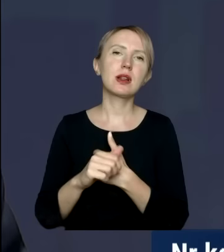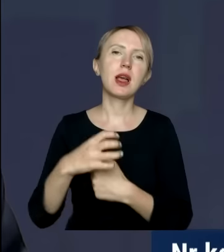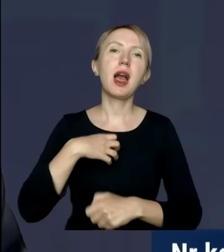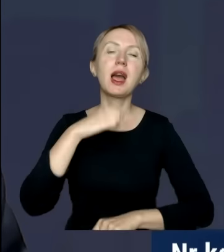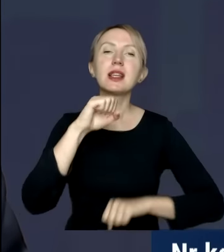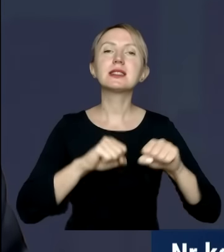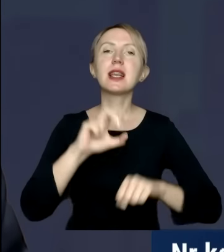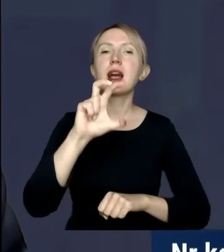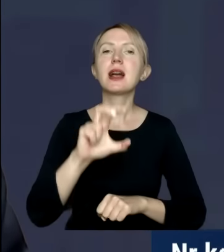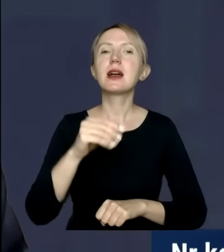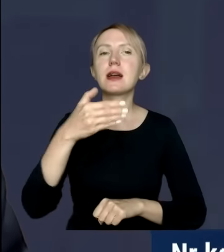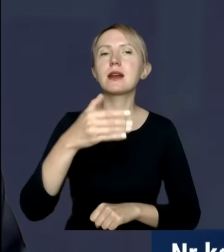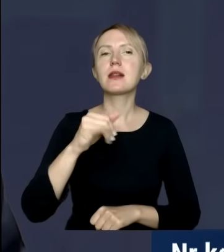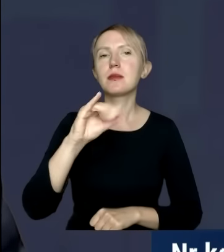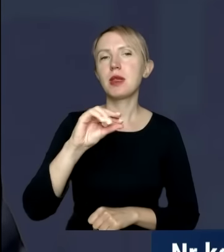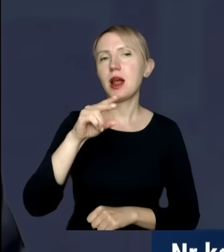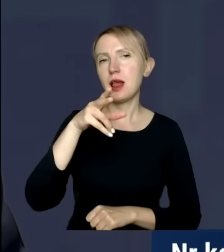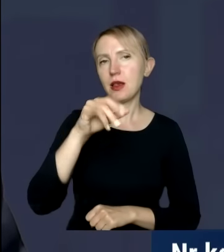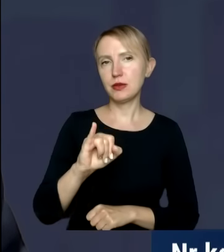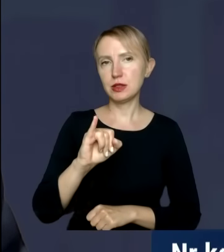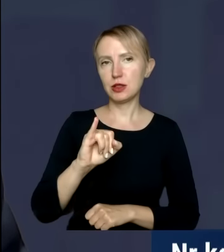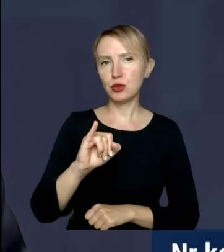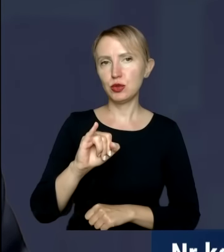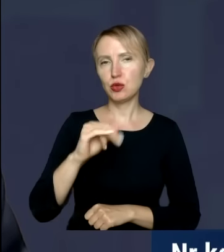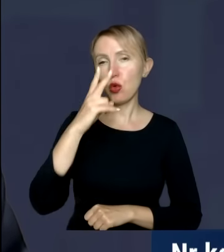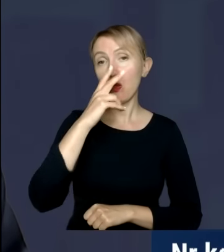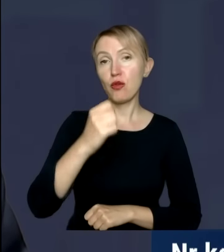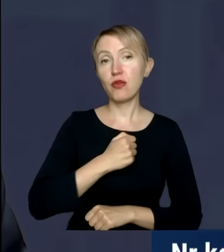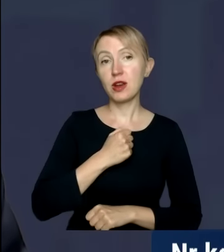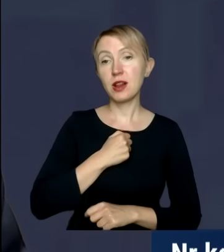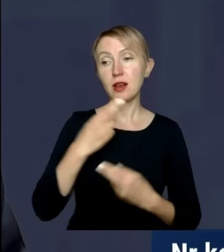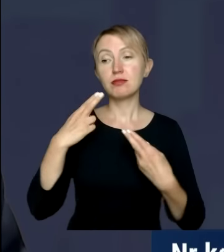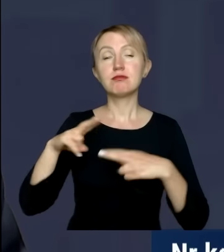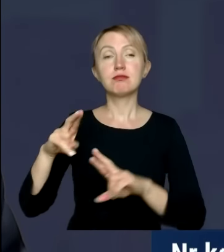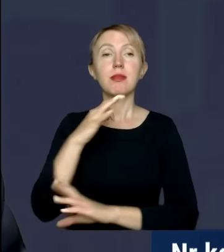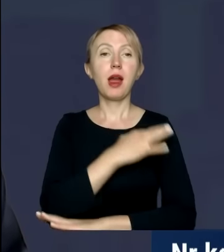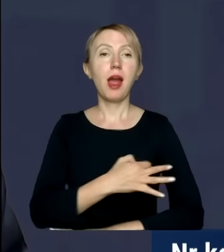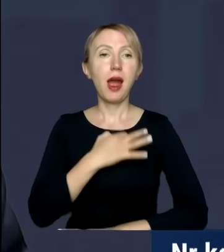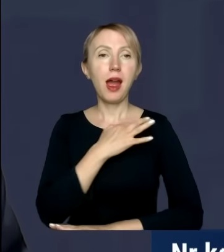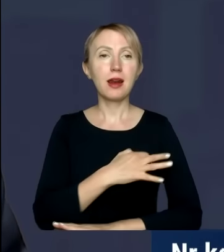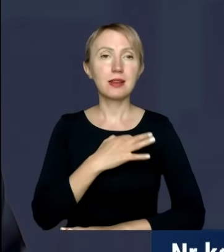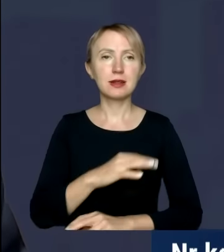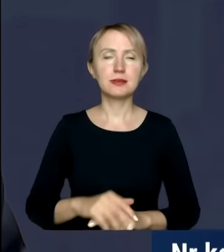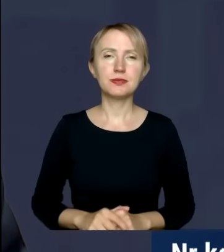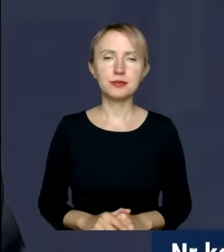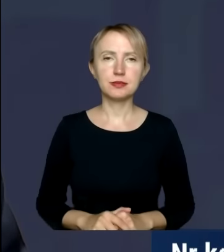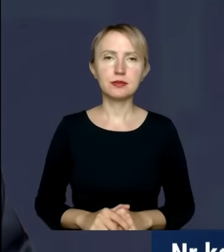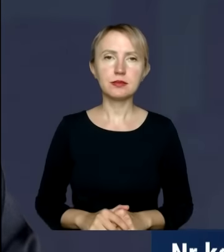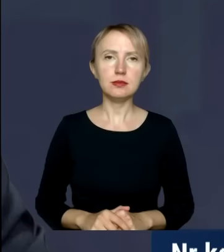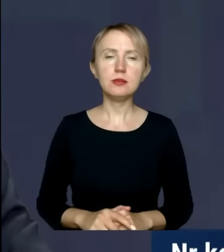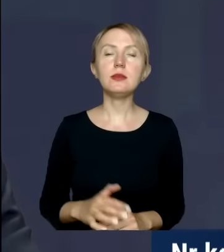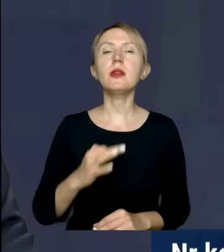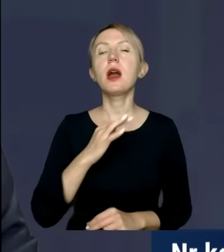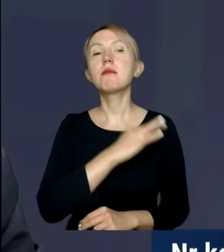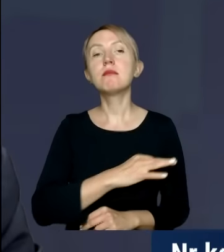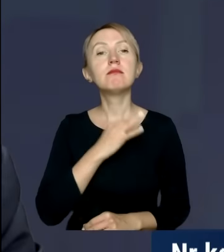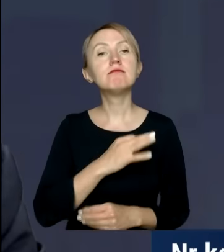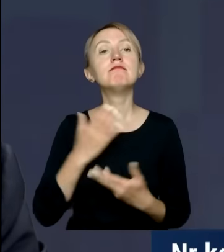Chmielewski dobrze pamiętam miał wyraźne afiliacje partyjne wyraźnie wyraźne i afiliacje partyjne czyli partię którą